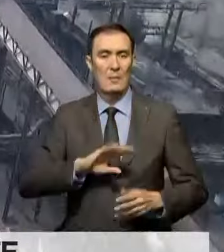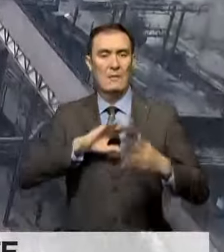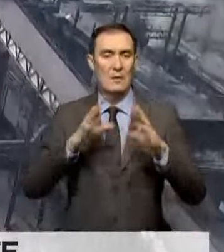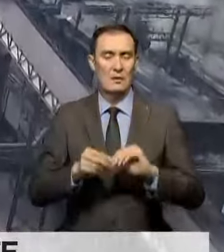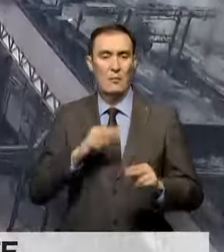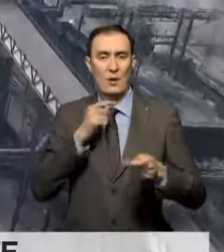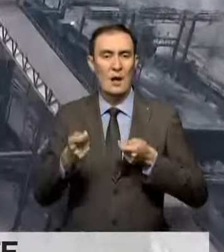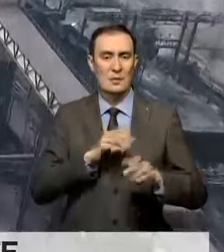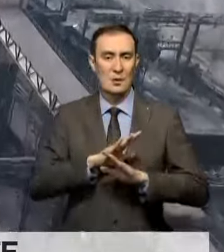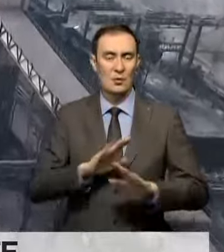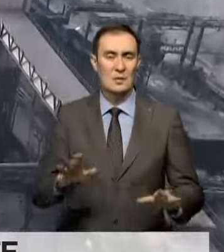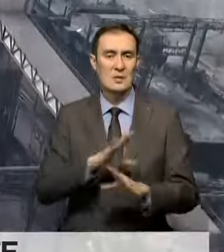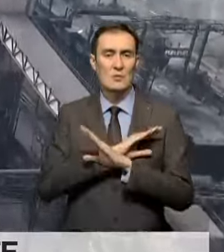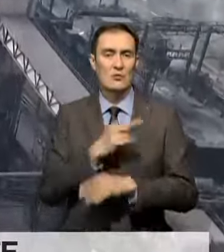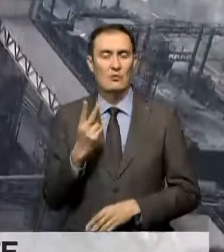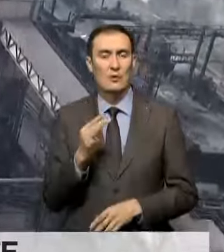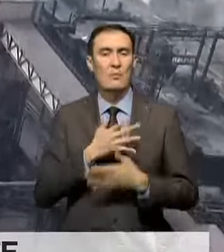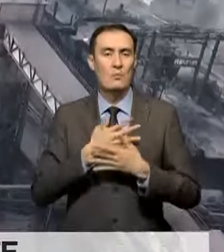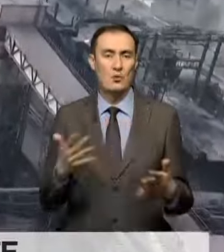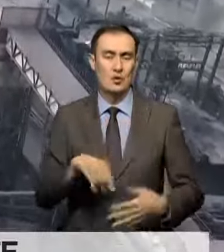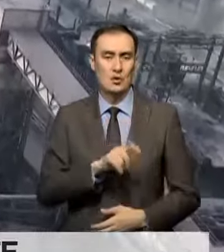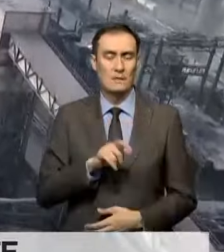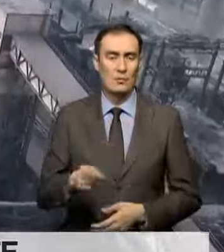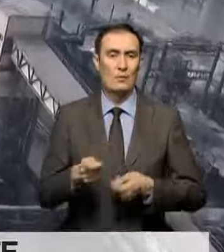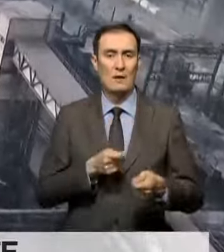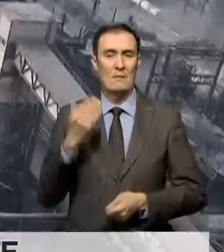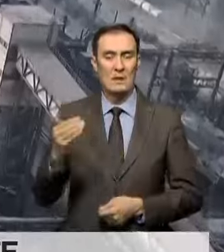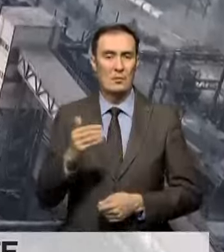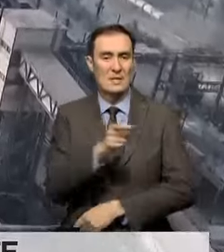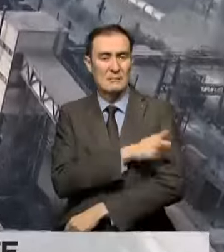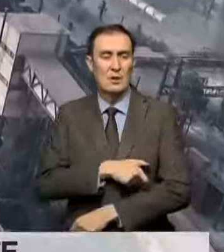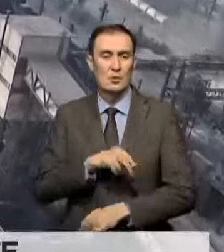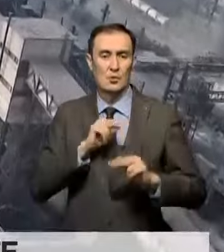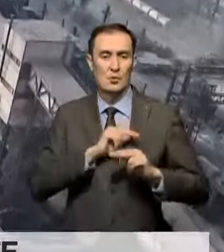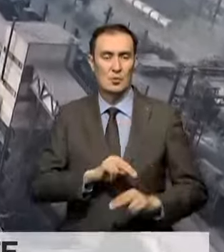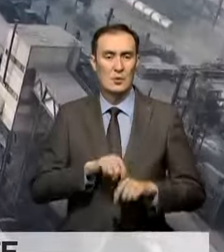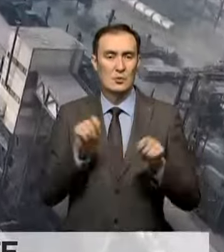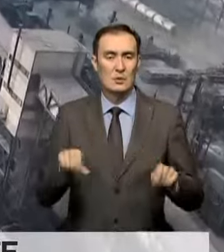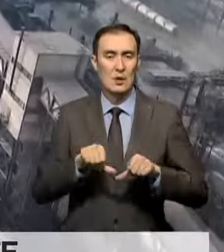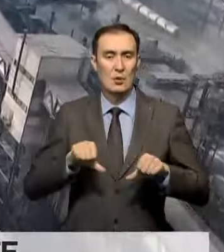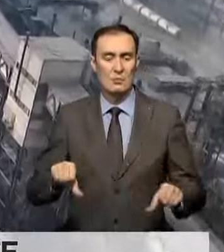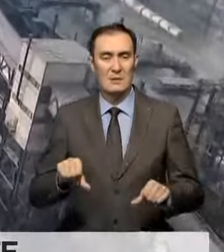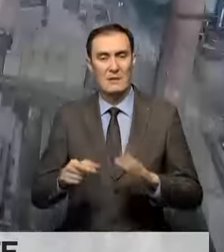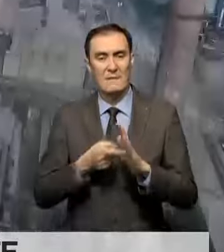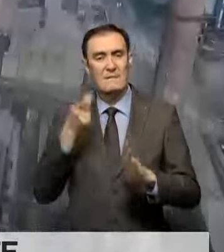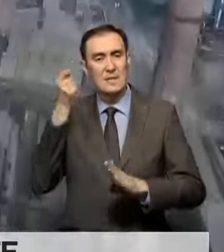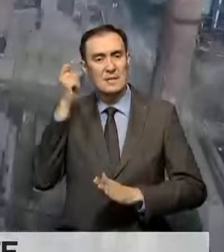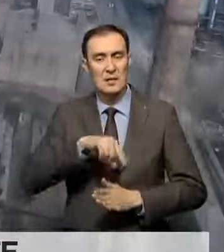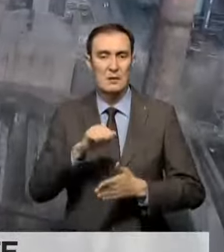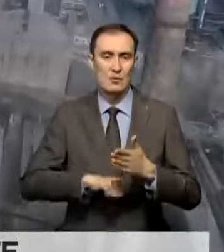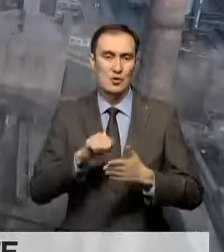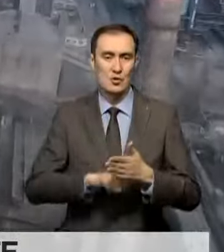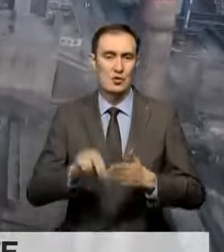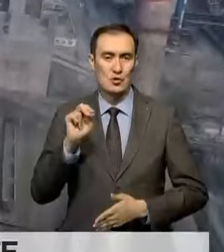по неосторожности смерть двух или более лиц. Управлением по инспекции труда создана спецкомиссия для выяснения причины